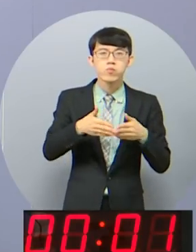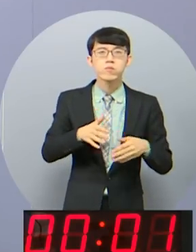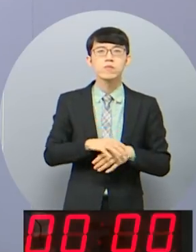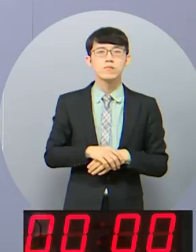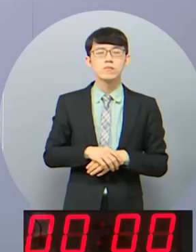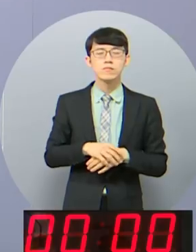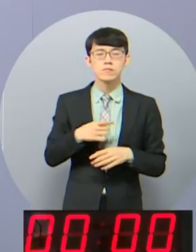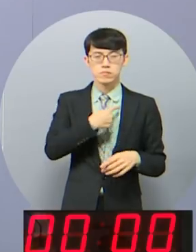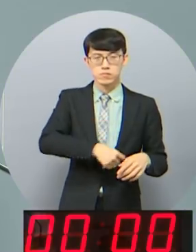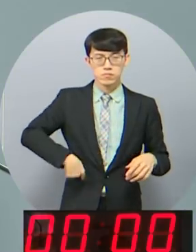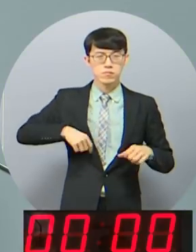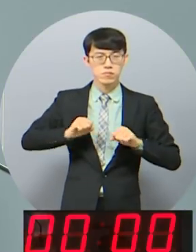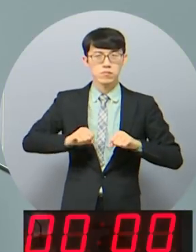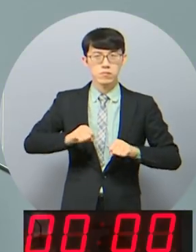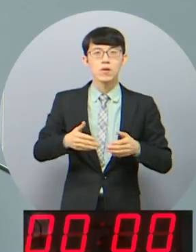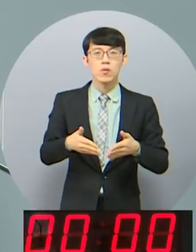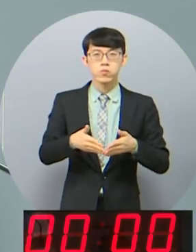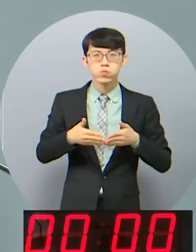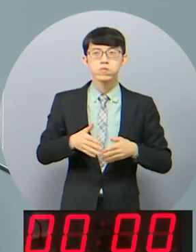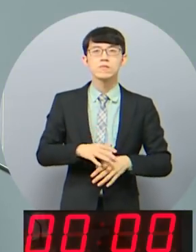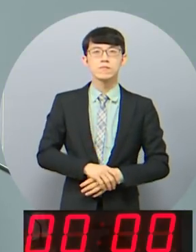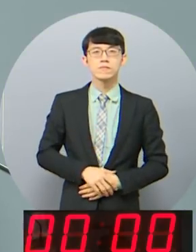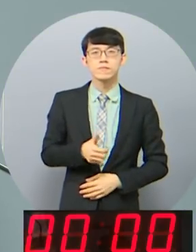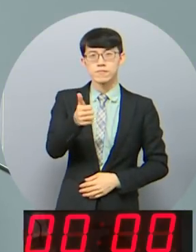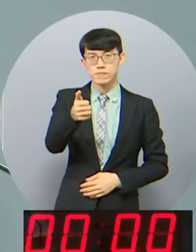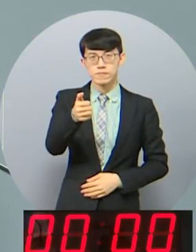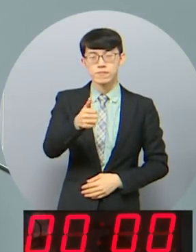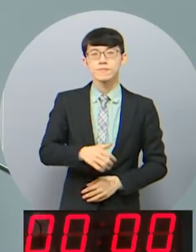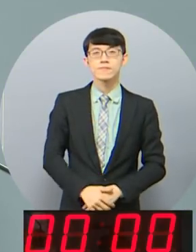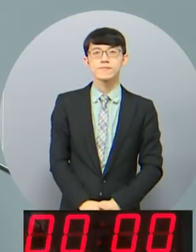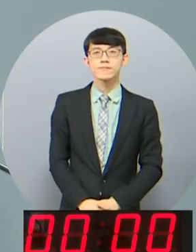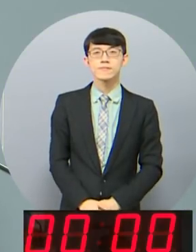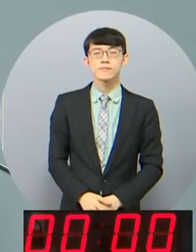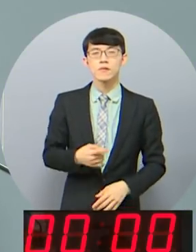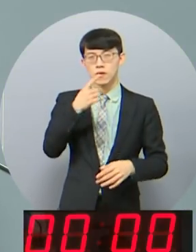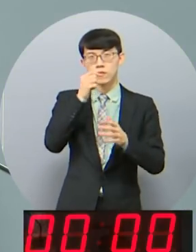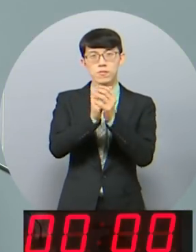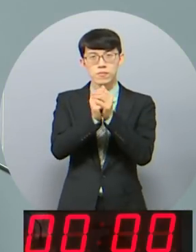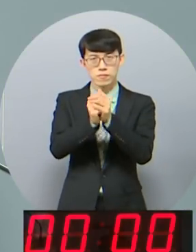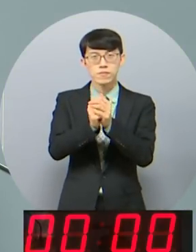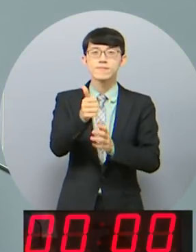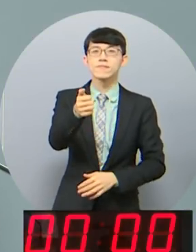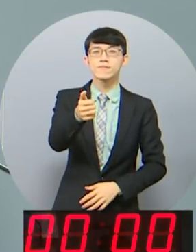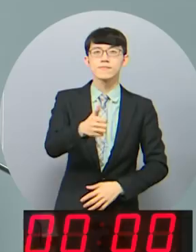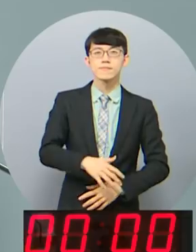身体，所以农嘛是爱大家照。谢谢，感谢大家，第一张拜托，谢谢。